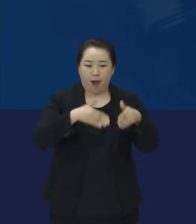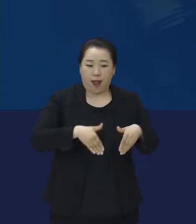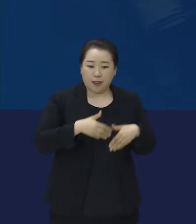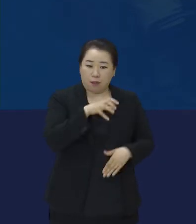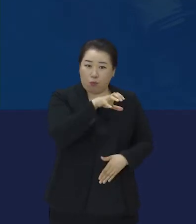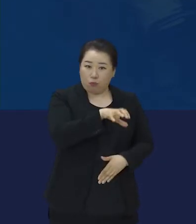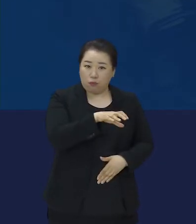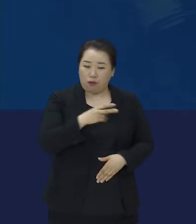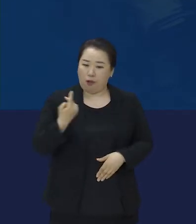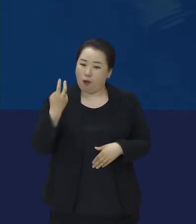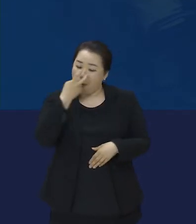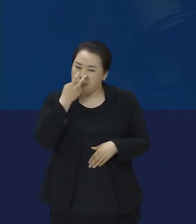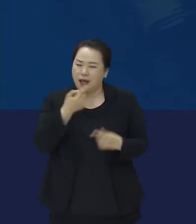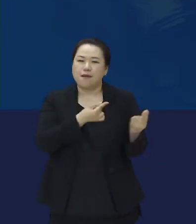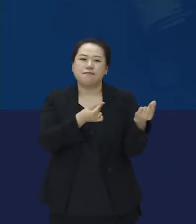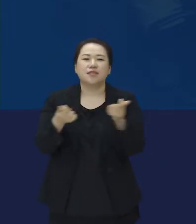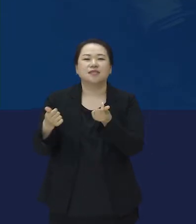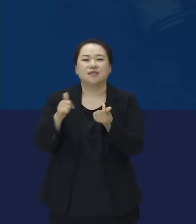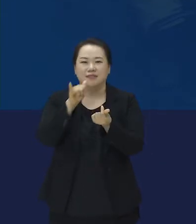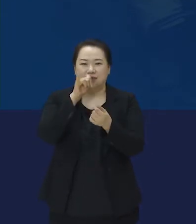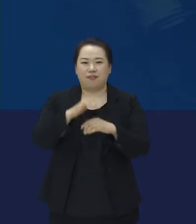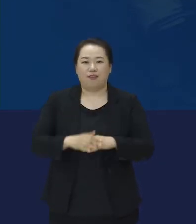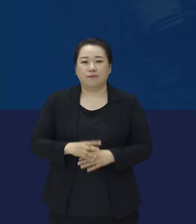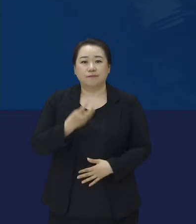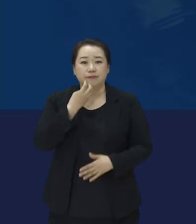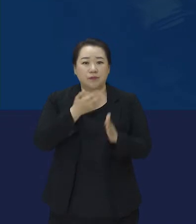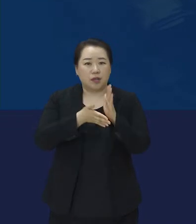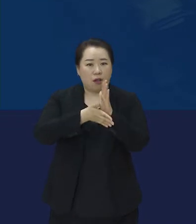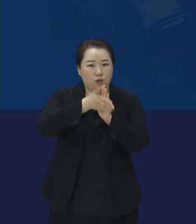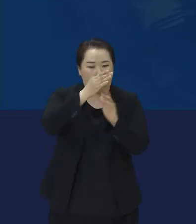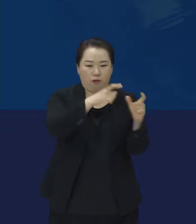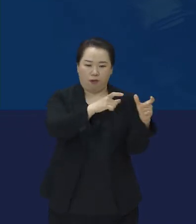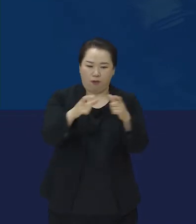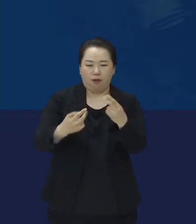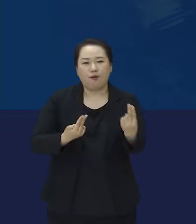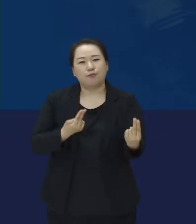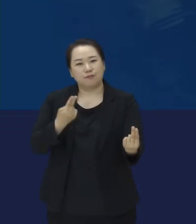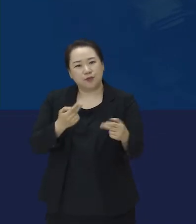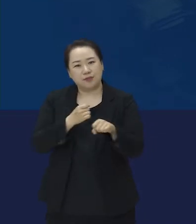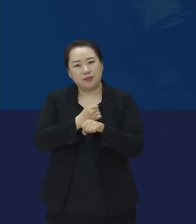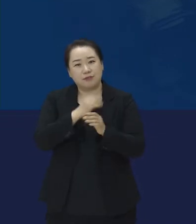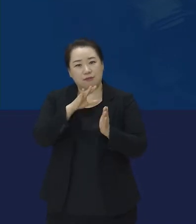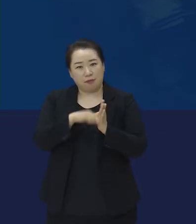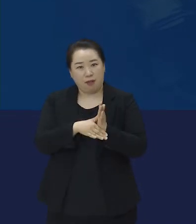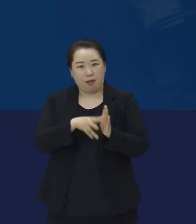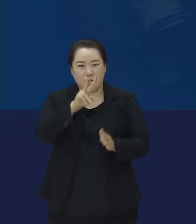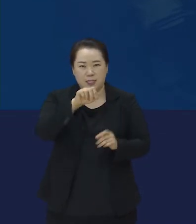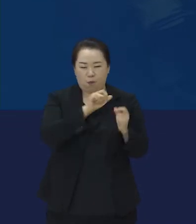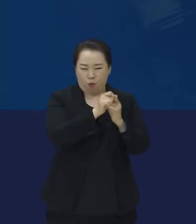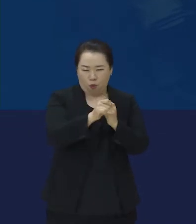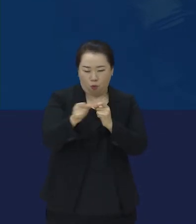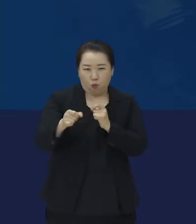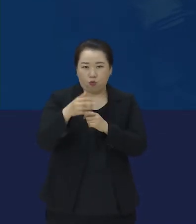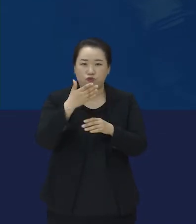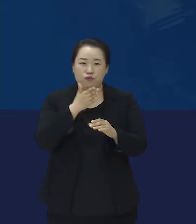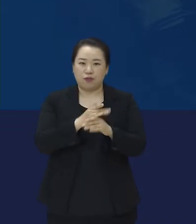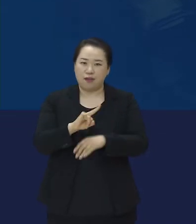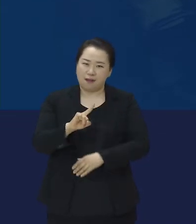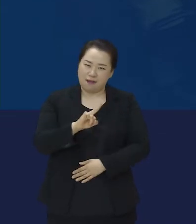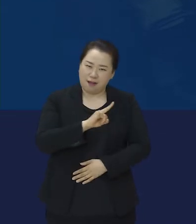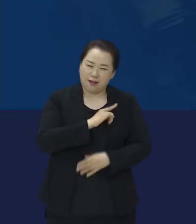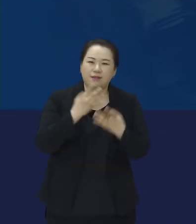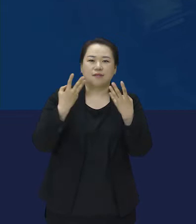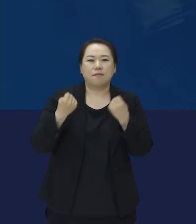비슷한 규모입니다. 서울시 내 다른 자치구와 비교해 보면 25개 자치구 중에서 가장